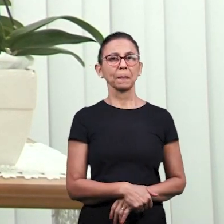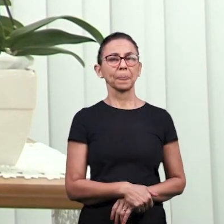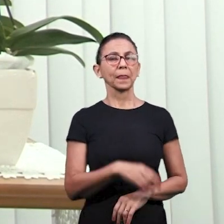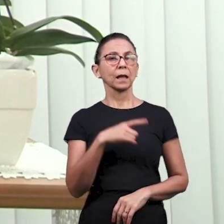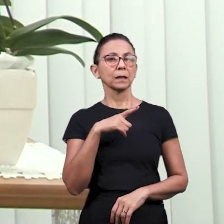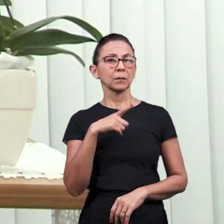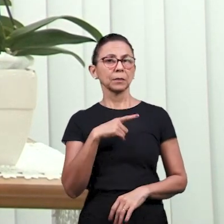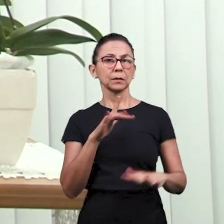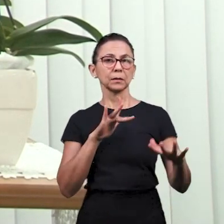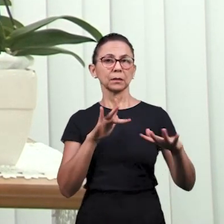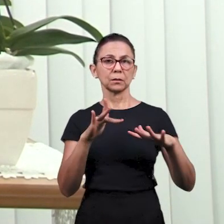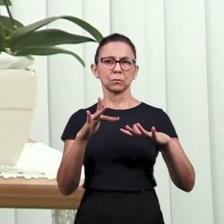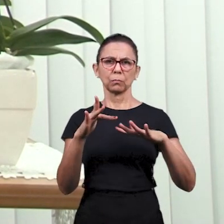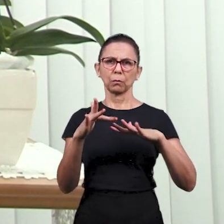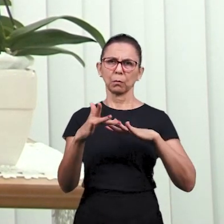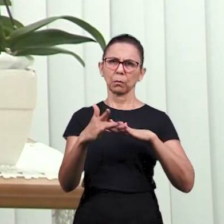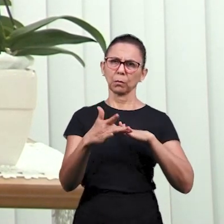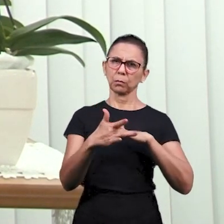Мы